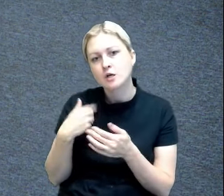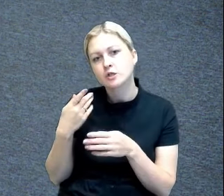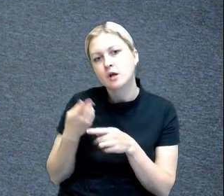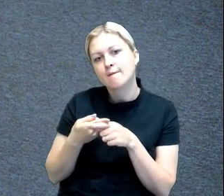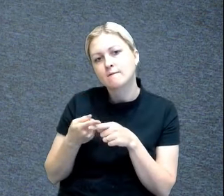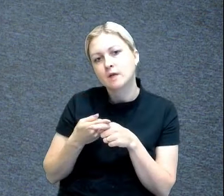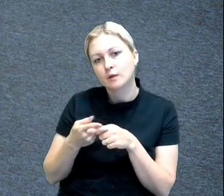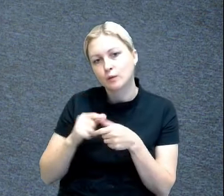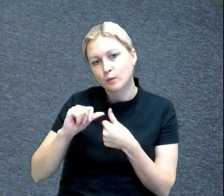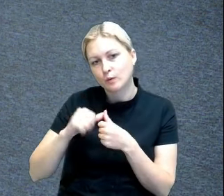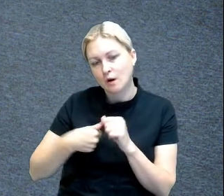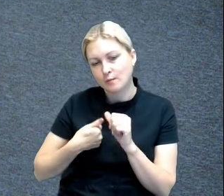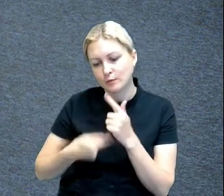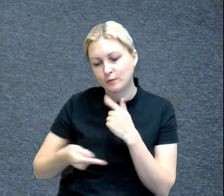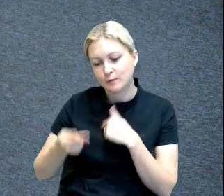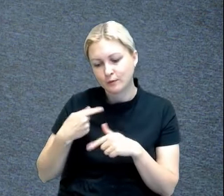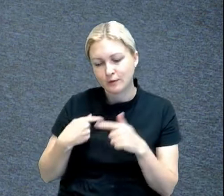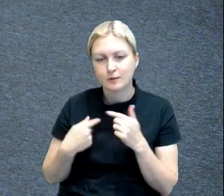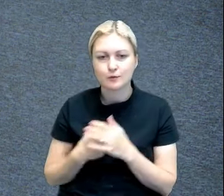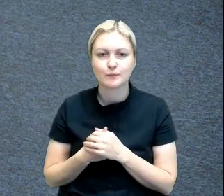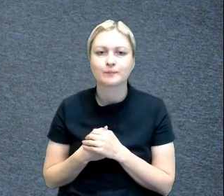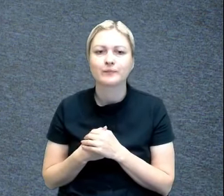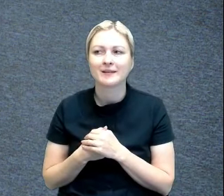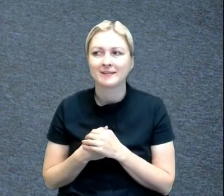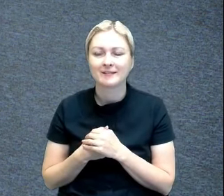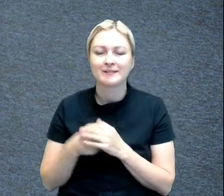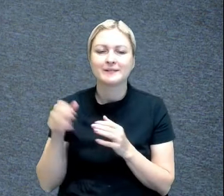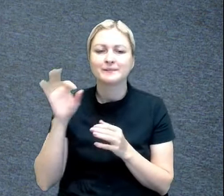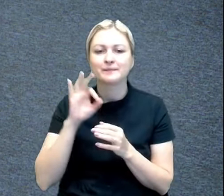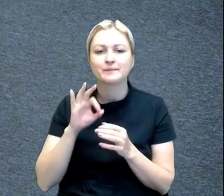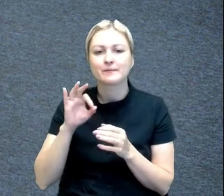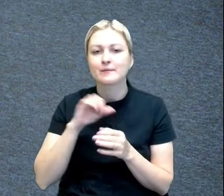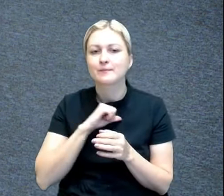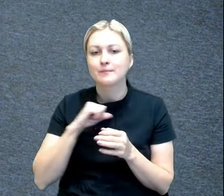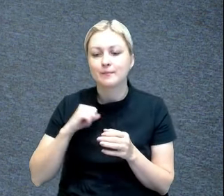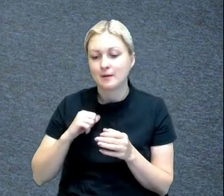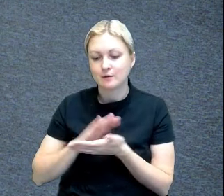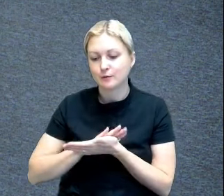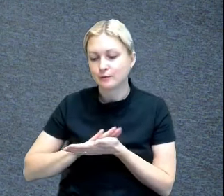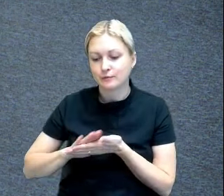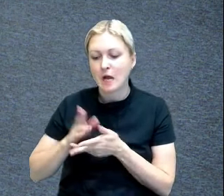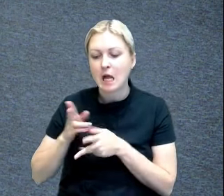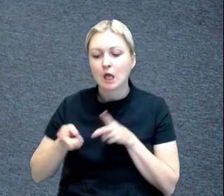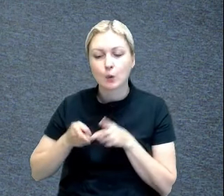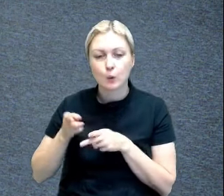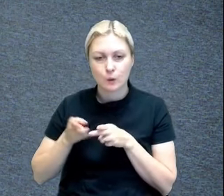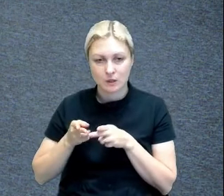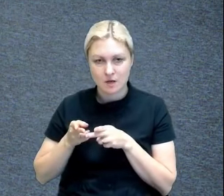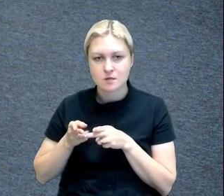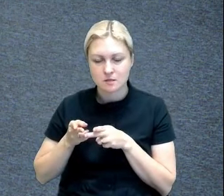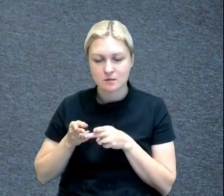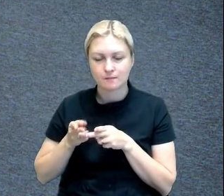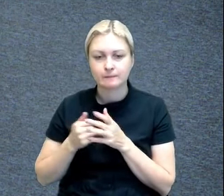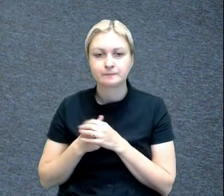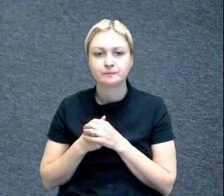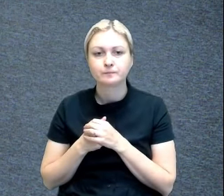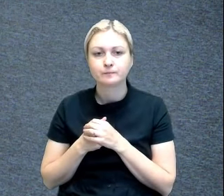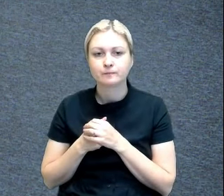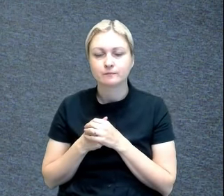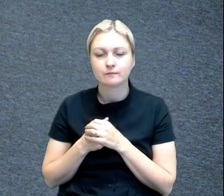trumpai sugrįšu tai viduramžuose kaip pats būdamas chirurgu galiu pasakyti kad kad ir ir ir